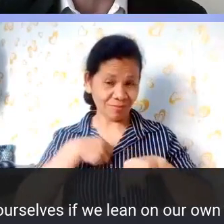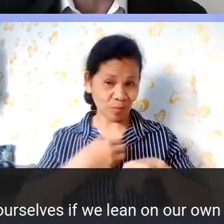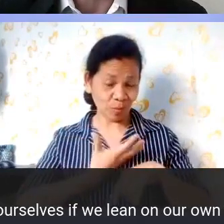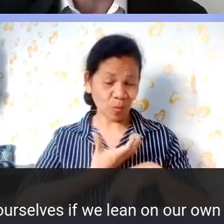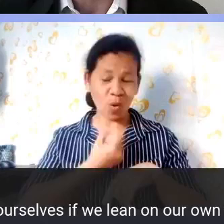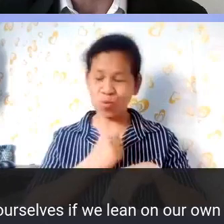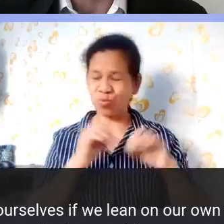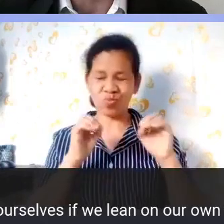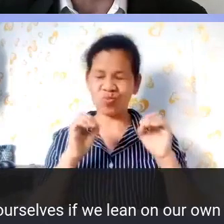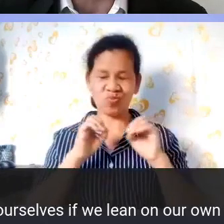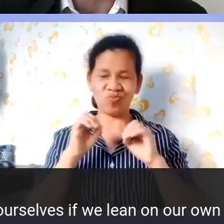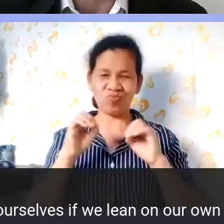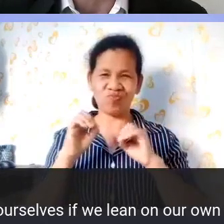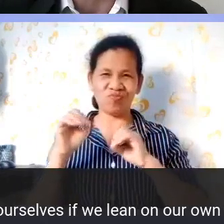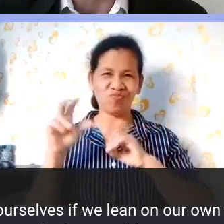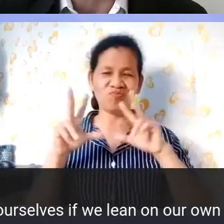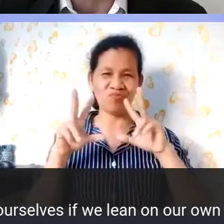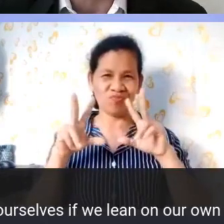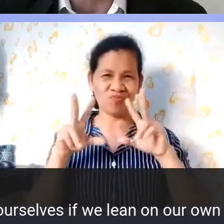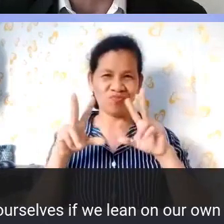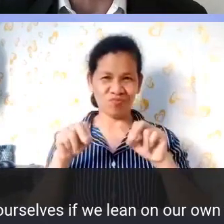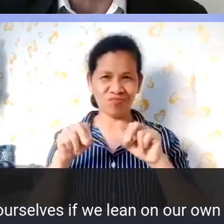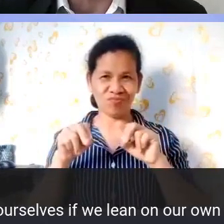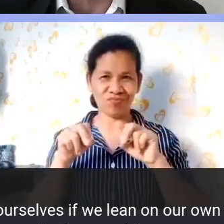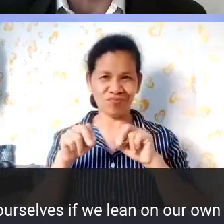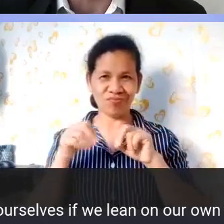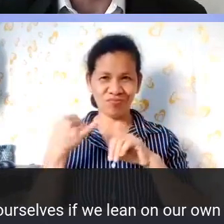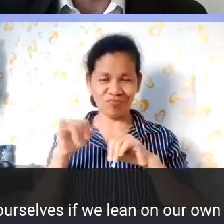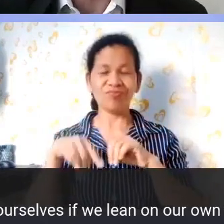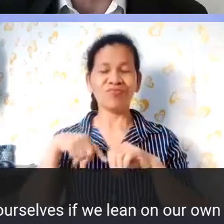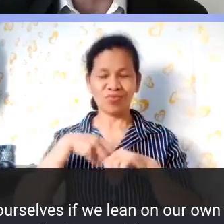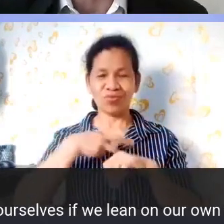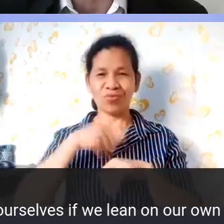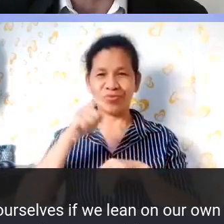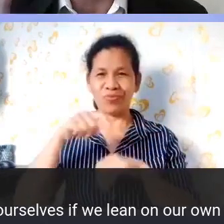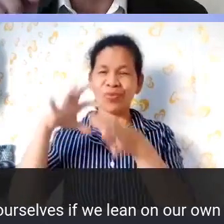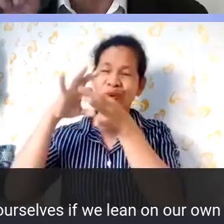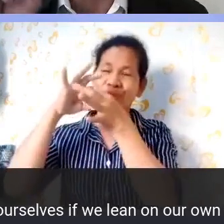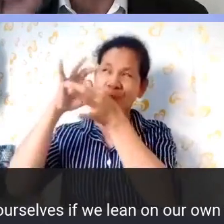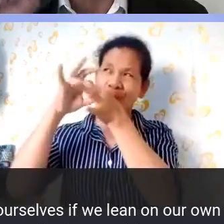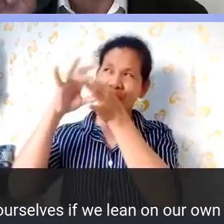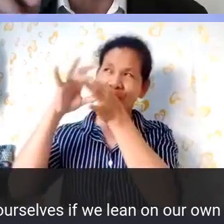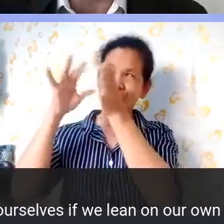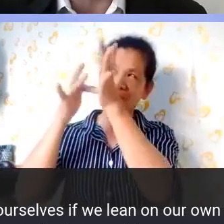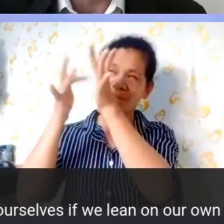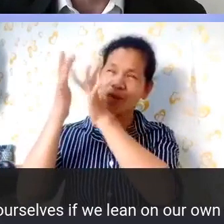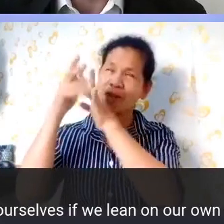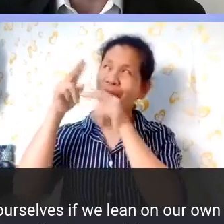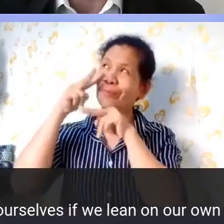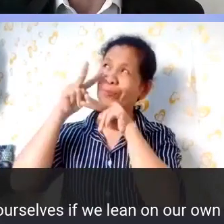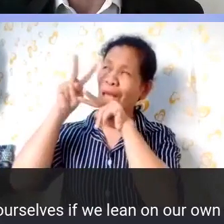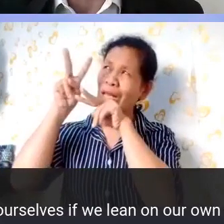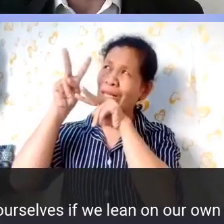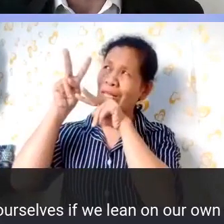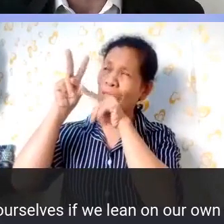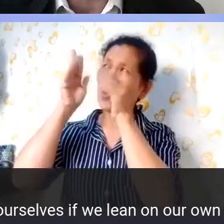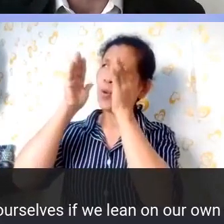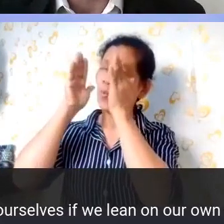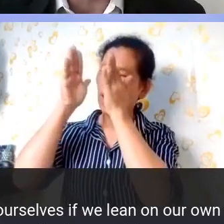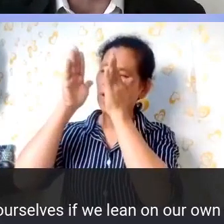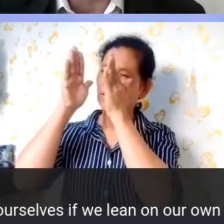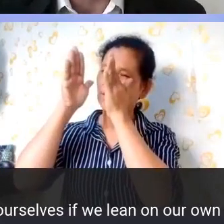nothing. That's why we need to cling to Jesus Christ. Always look upward for us to